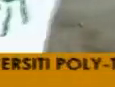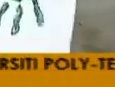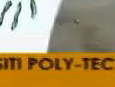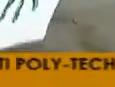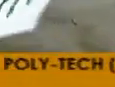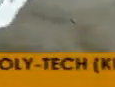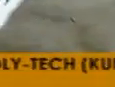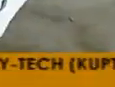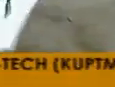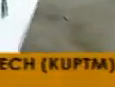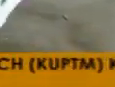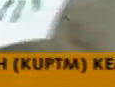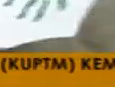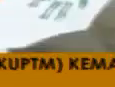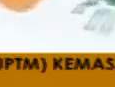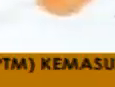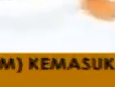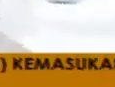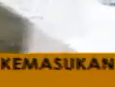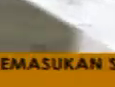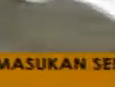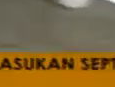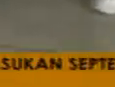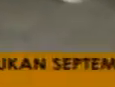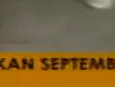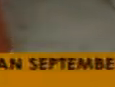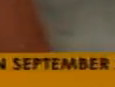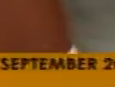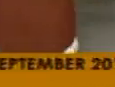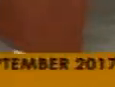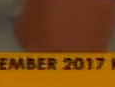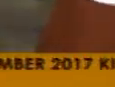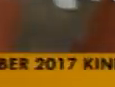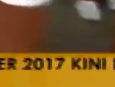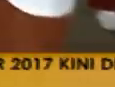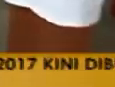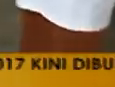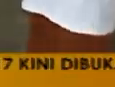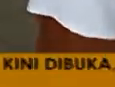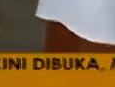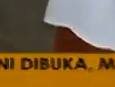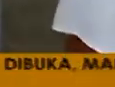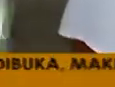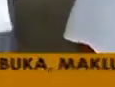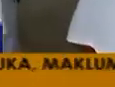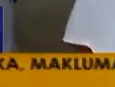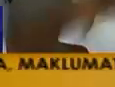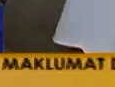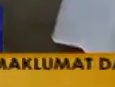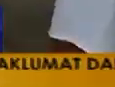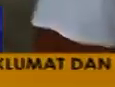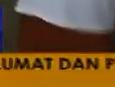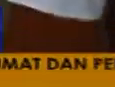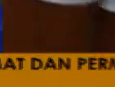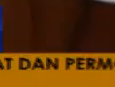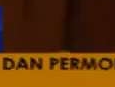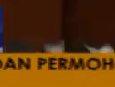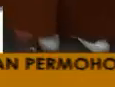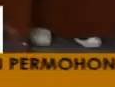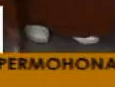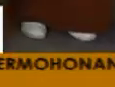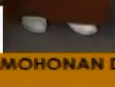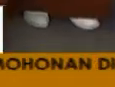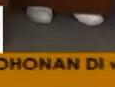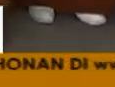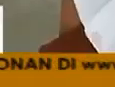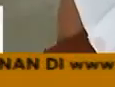Dalam pada itu, beliau berkata Malaysia tidak akan mengeluarkan kad Suruhanjaya Pertubuhan Bangsa-Bangsa Bersatu bagi pelarian UNHCR